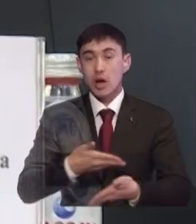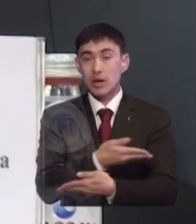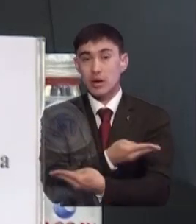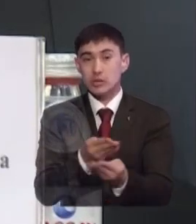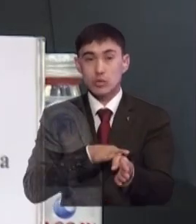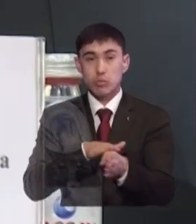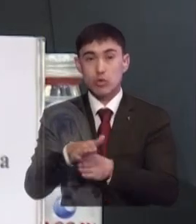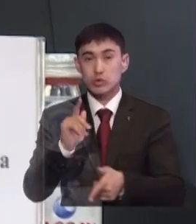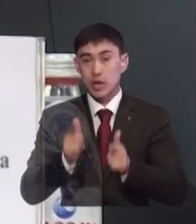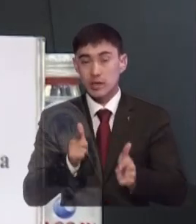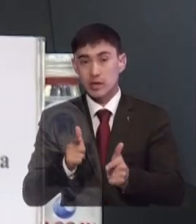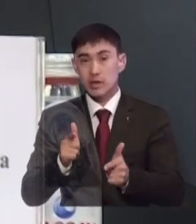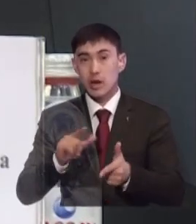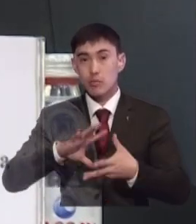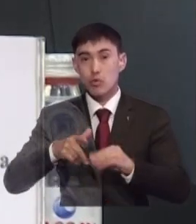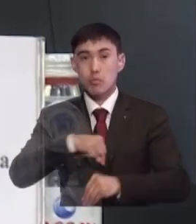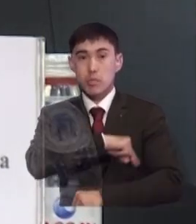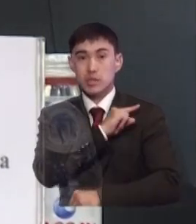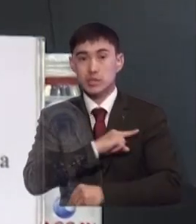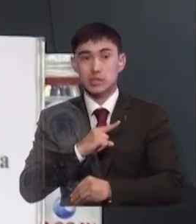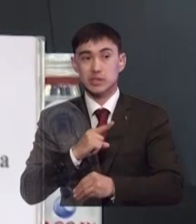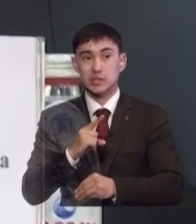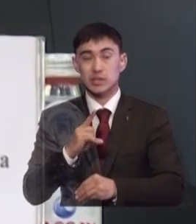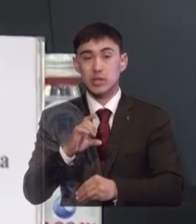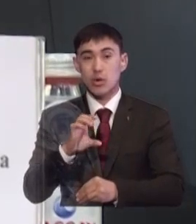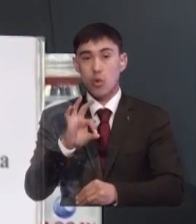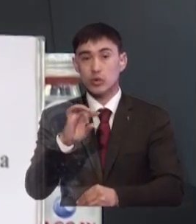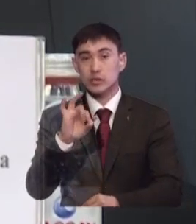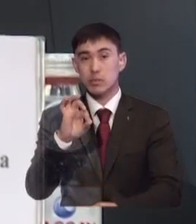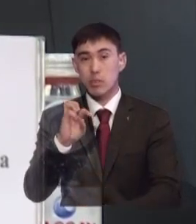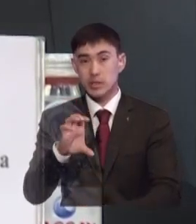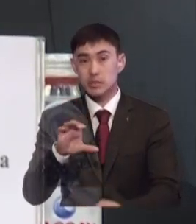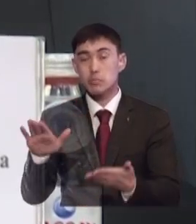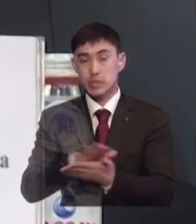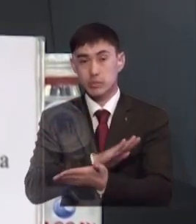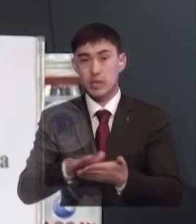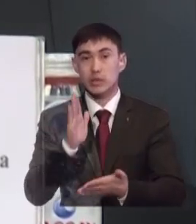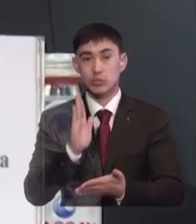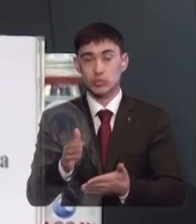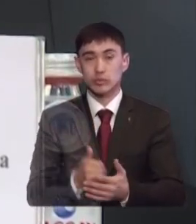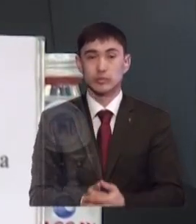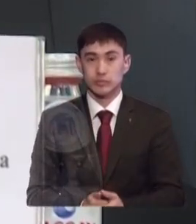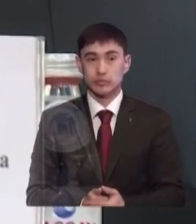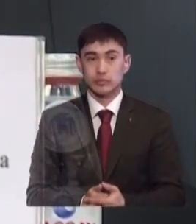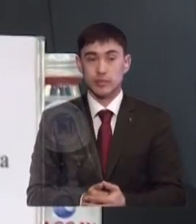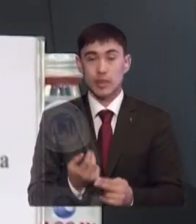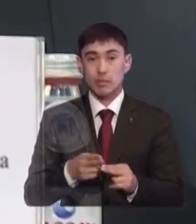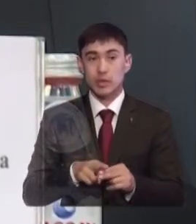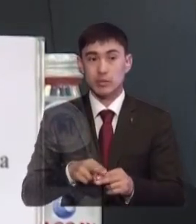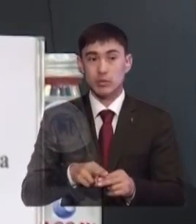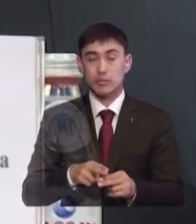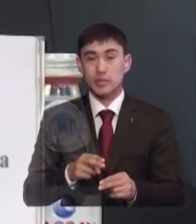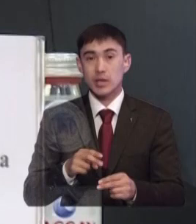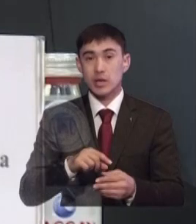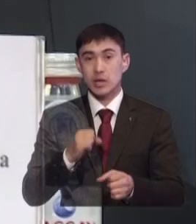по гарантированному объему медицинской, по гарантированному объему бесплатной медицинской помощи. Поэтому если это